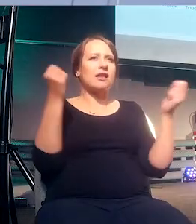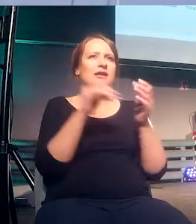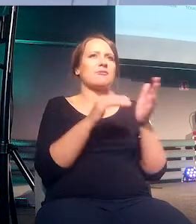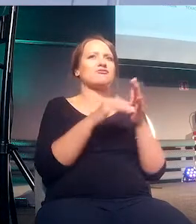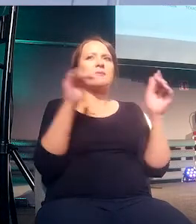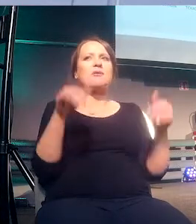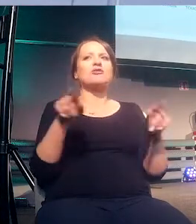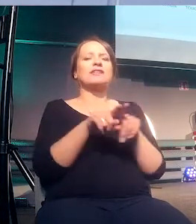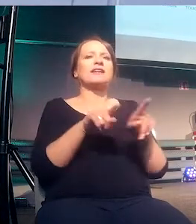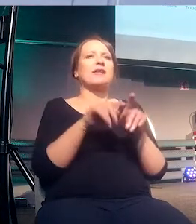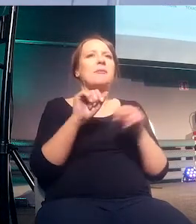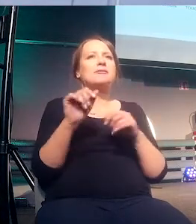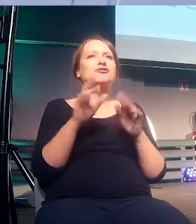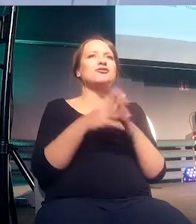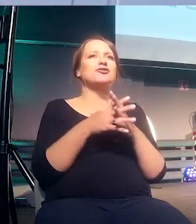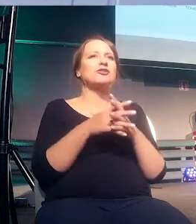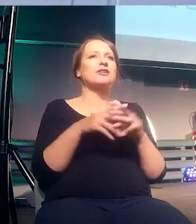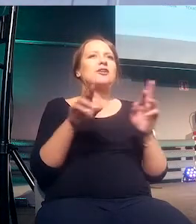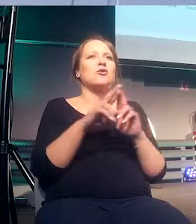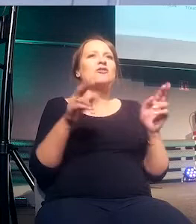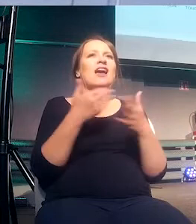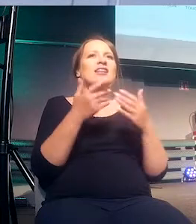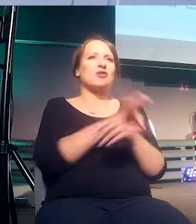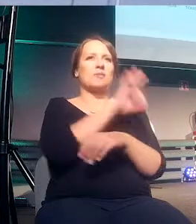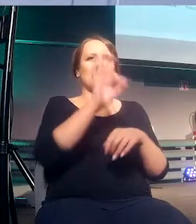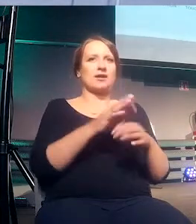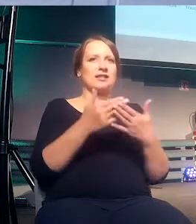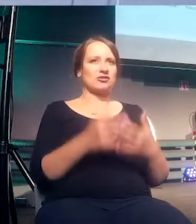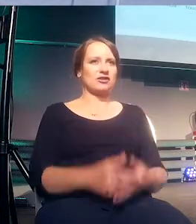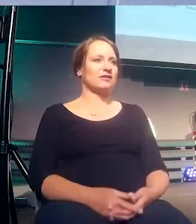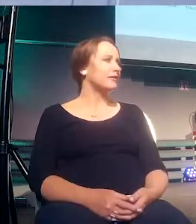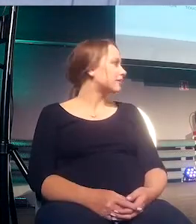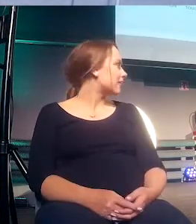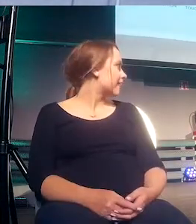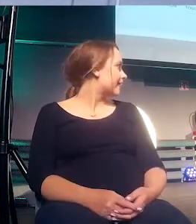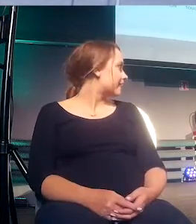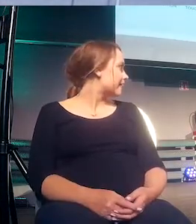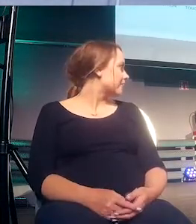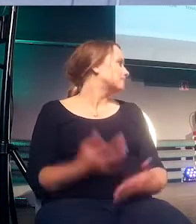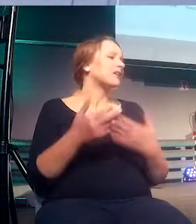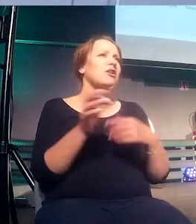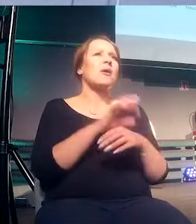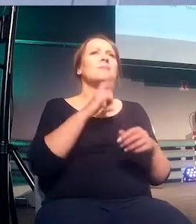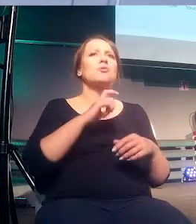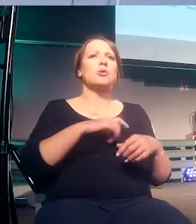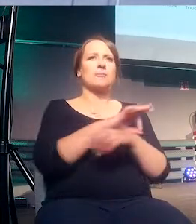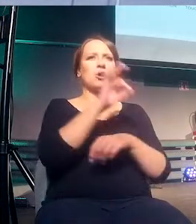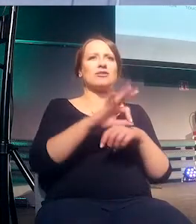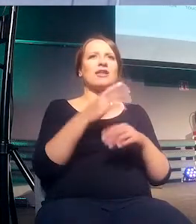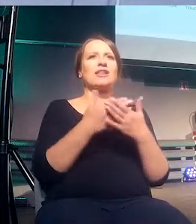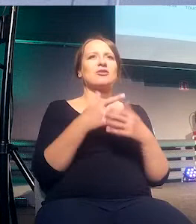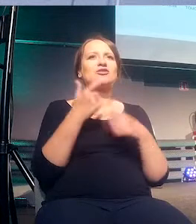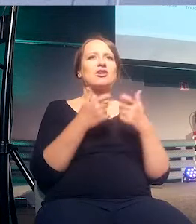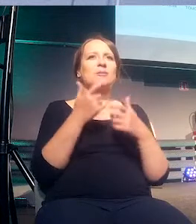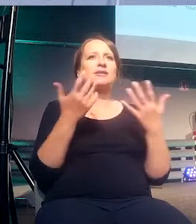Może być, się to wydawać stratą czasu. Dlaczego projektanci nie mogą siedzieć wyłącznie w teamie projektowym, dowieść tego, co potrafią robić najlepiej